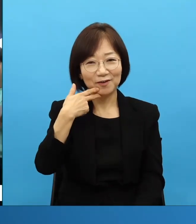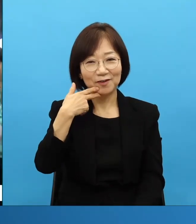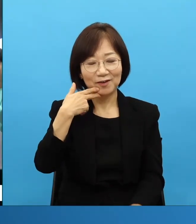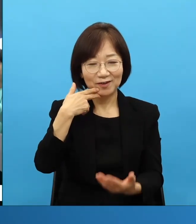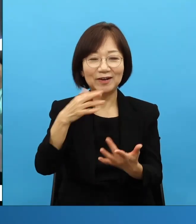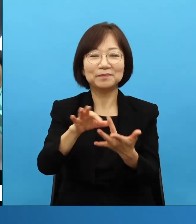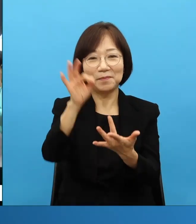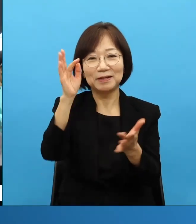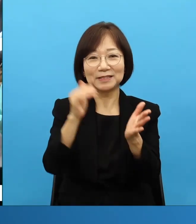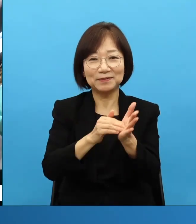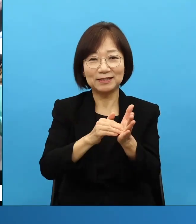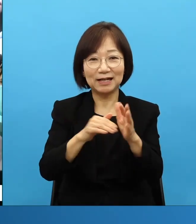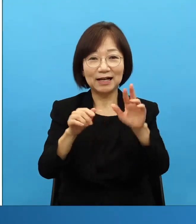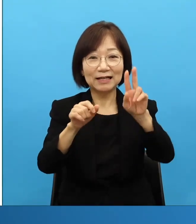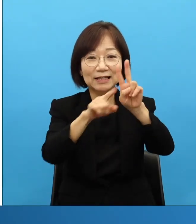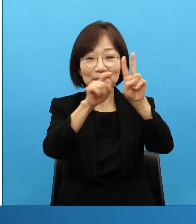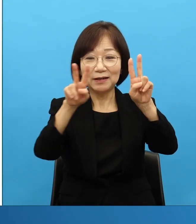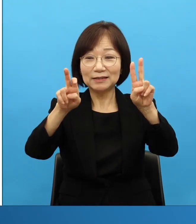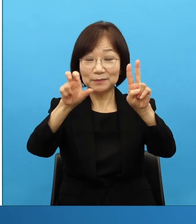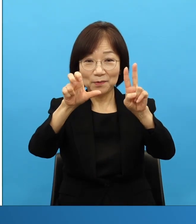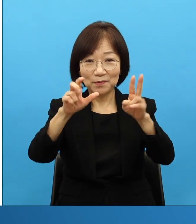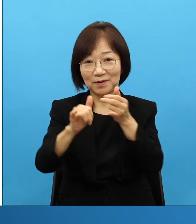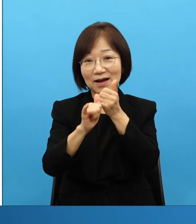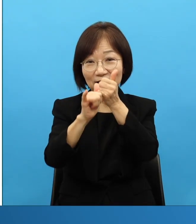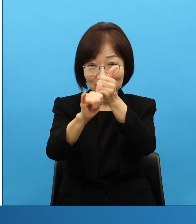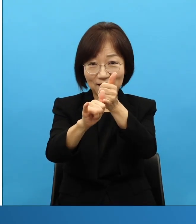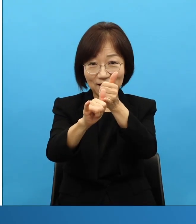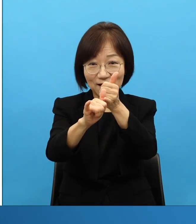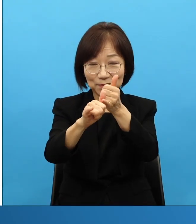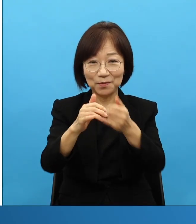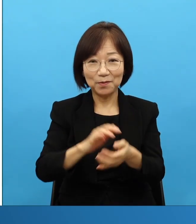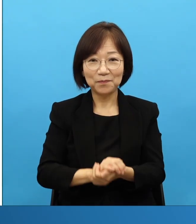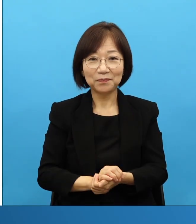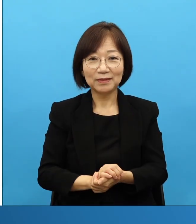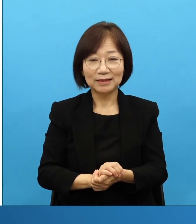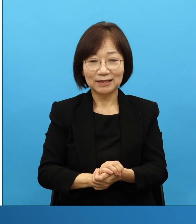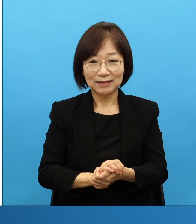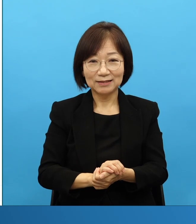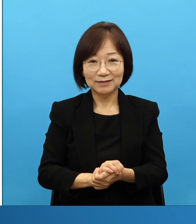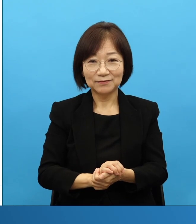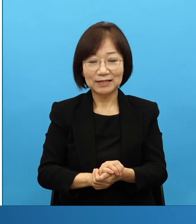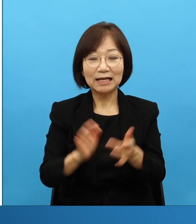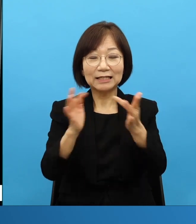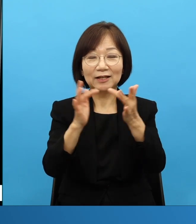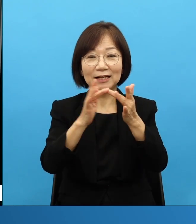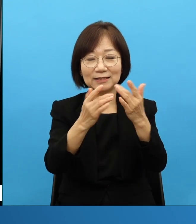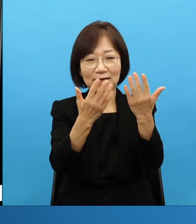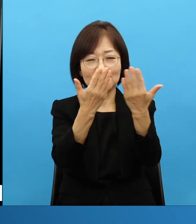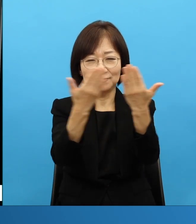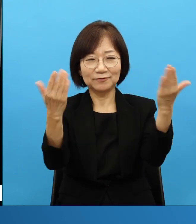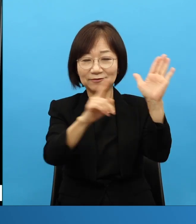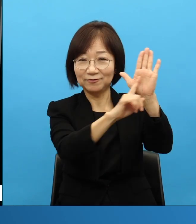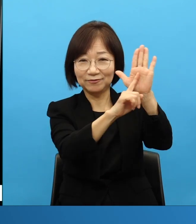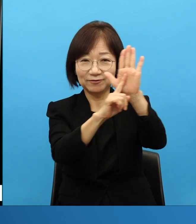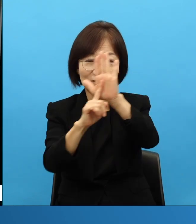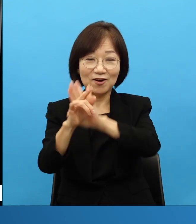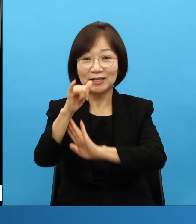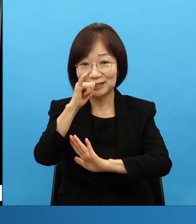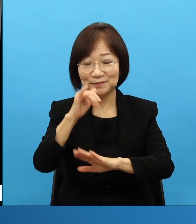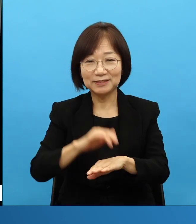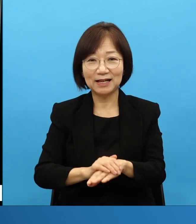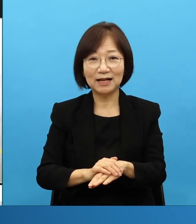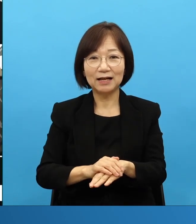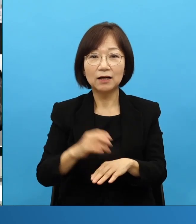데이인 2월 25일에 열리며 수상작은 위아.kr에 게시되어 있습니다. 또한 수상작을